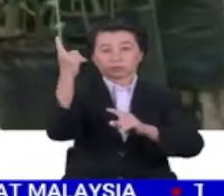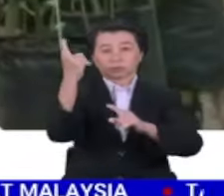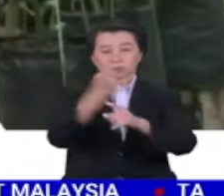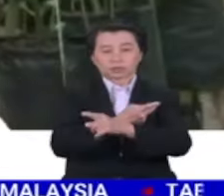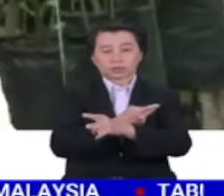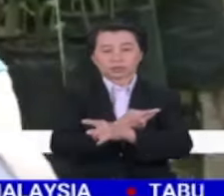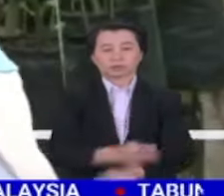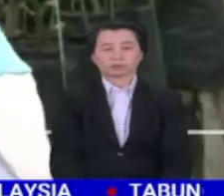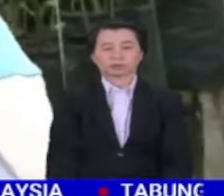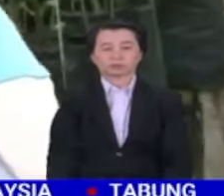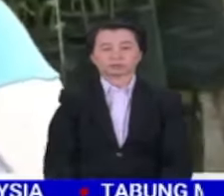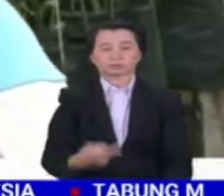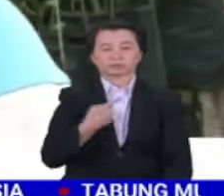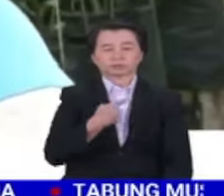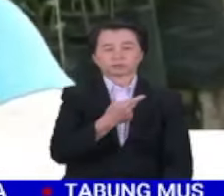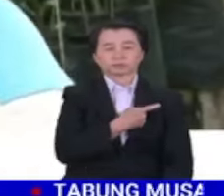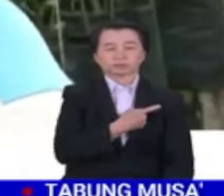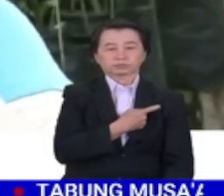kita